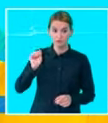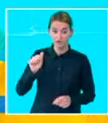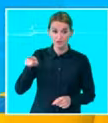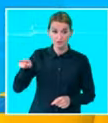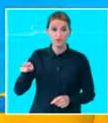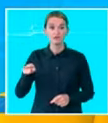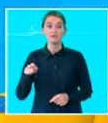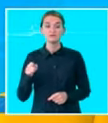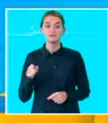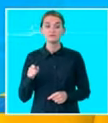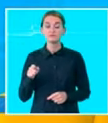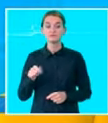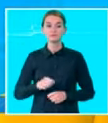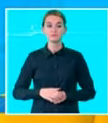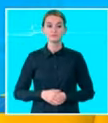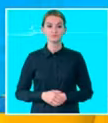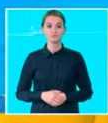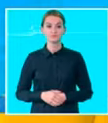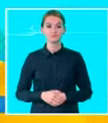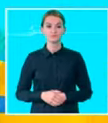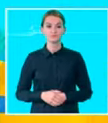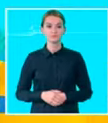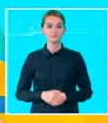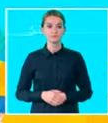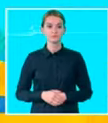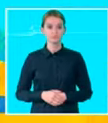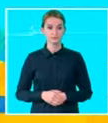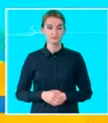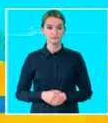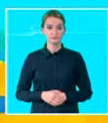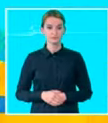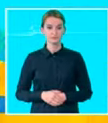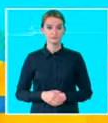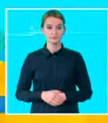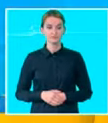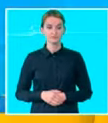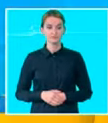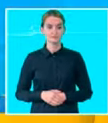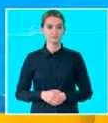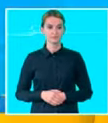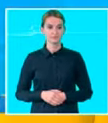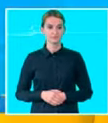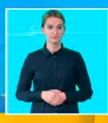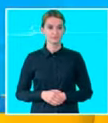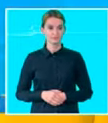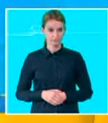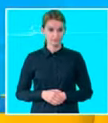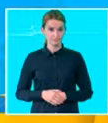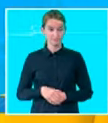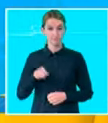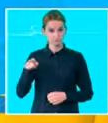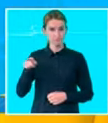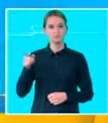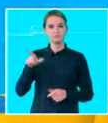това не са много уютни позиции да, в България. Да, никой не обича да говори за това. И хейта го печелите от